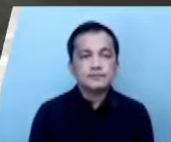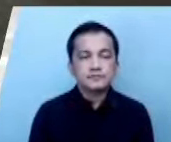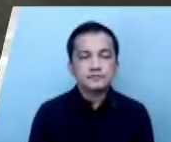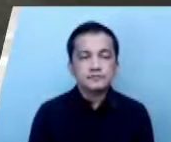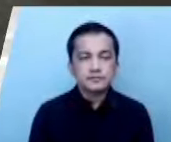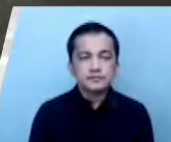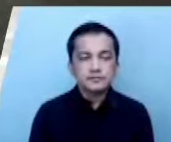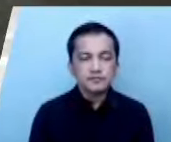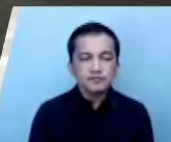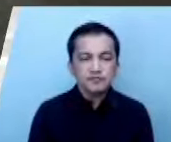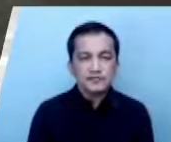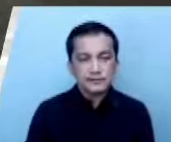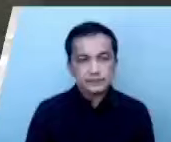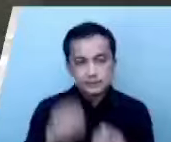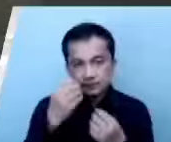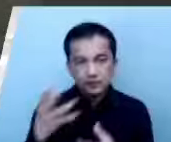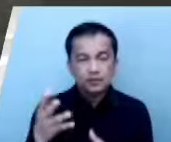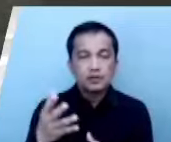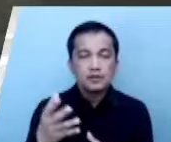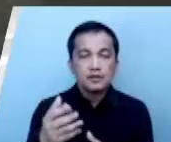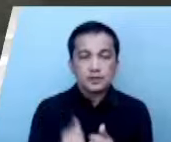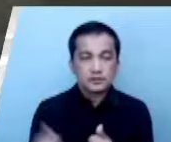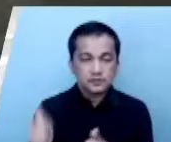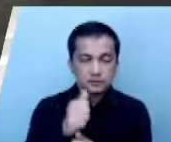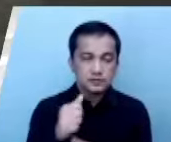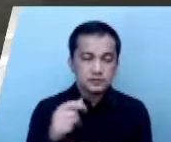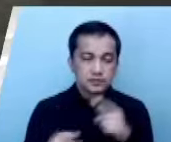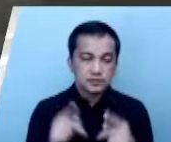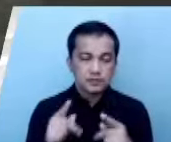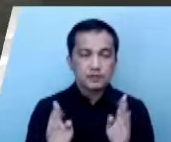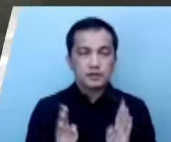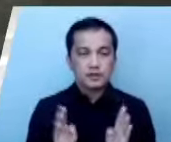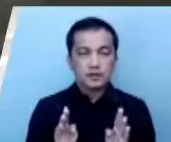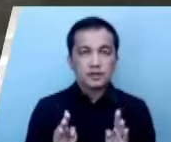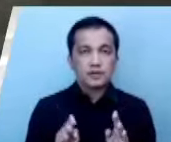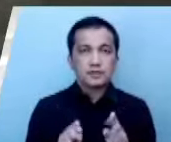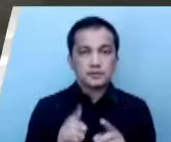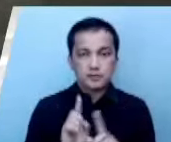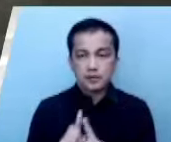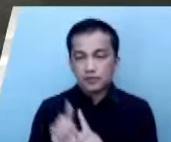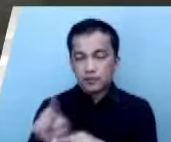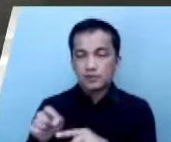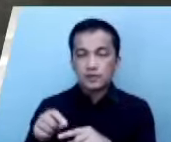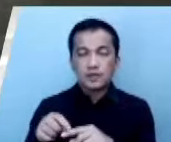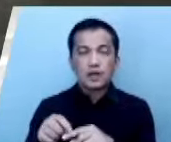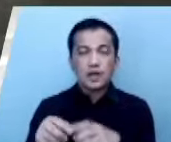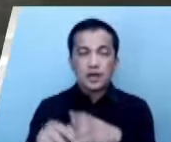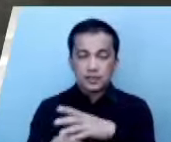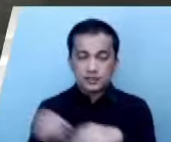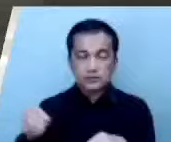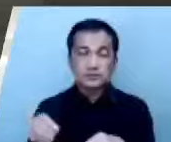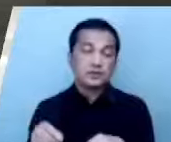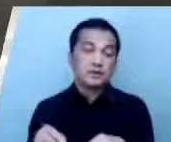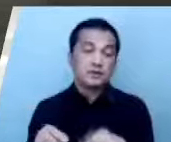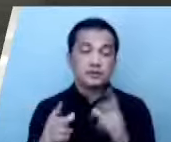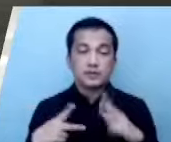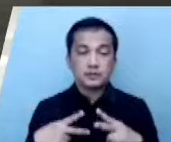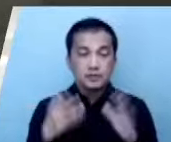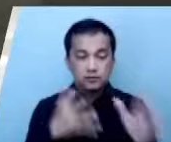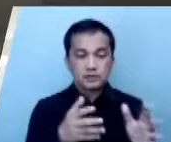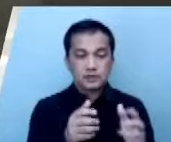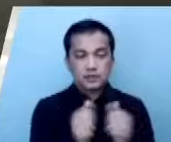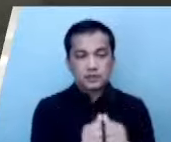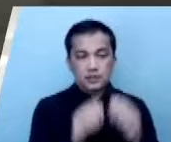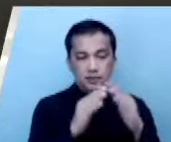Payo naman ng otoridad sa mga residente ng Baguio City na bababa para magbakasyon, mag-iwan pa rin po kayo ng kasama sa bahay na magbabantay